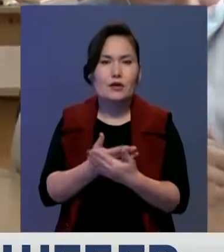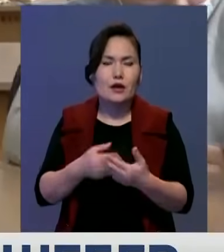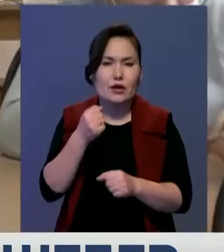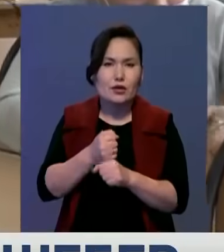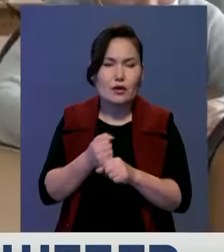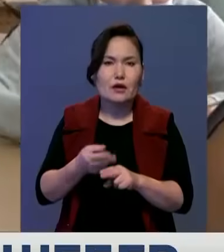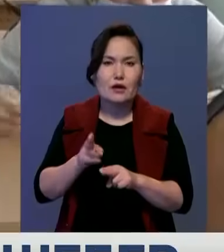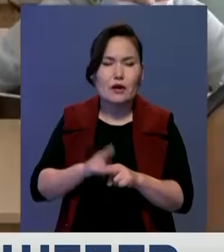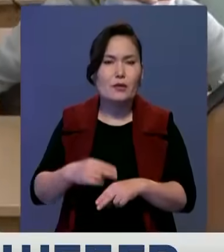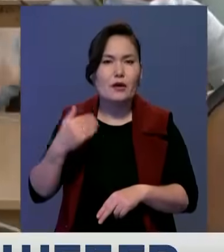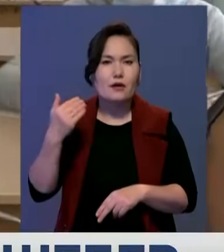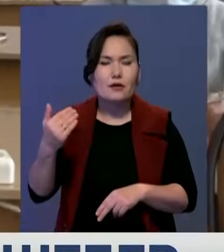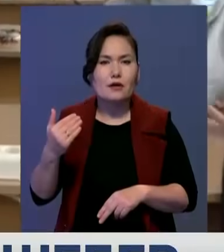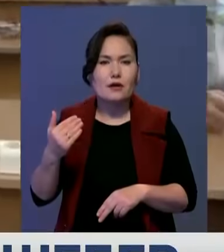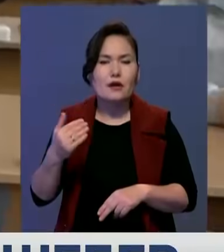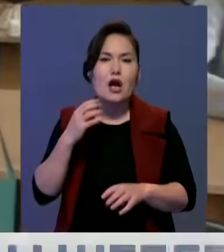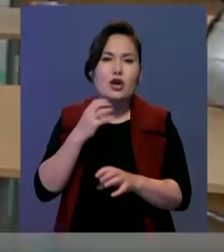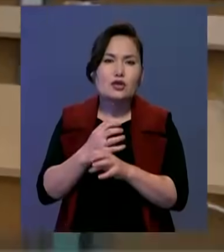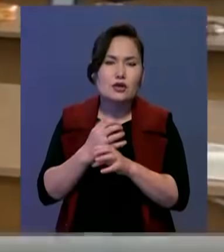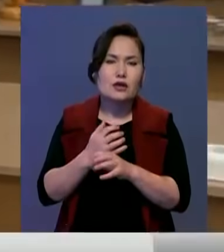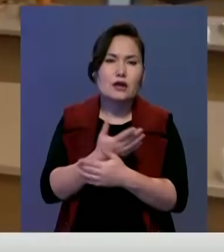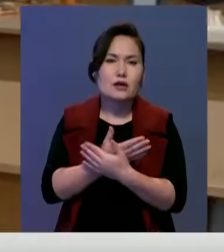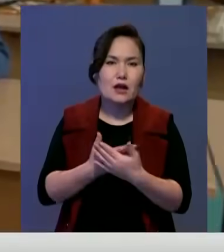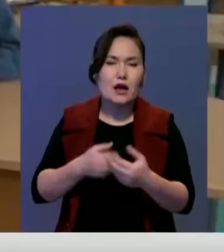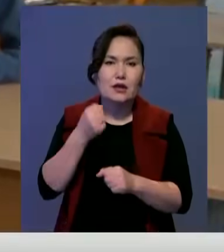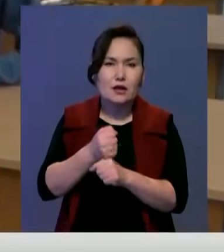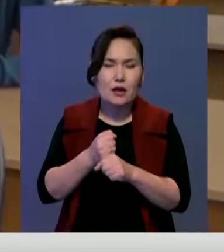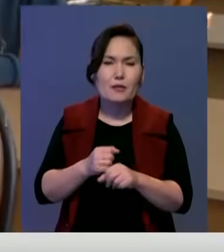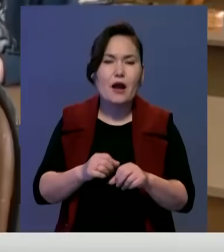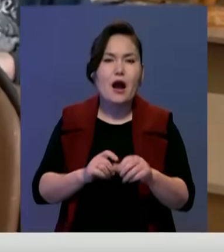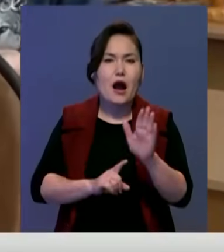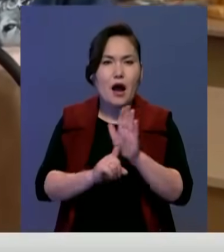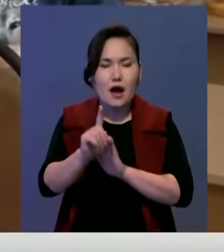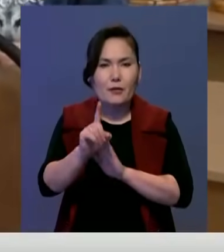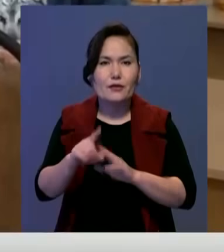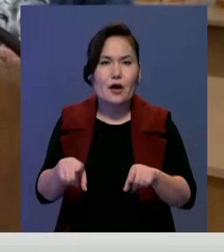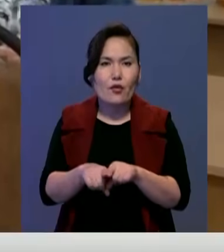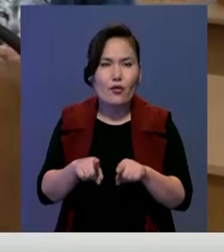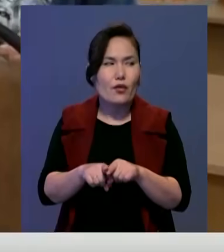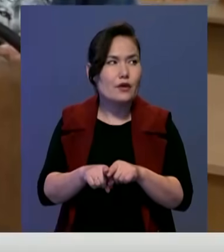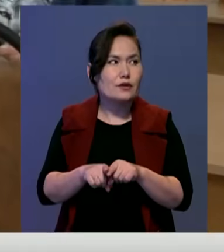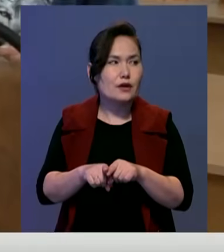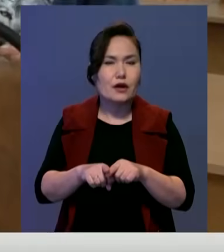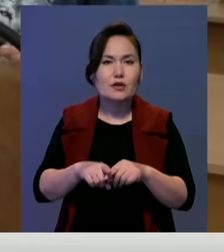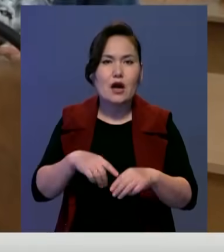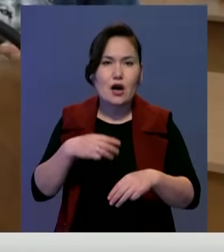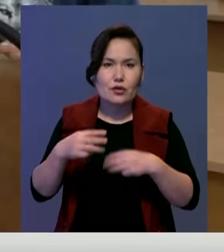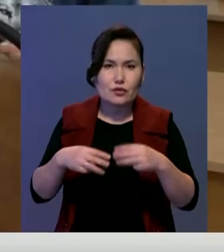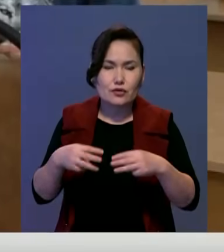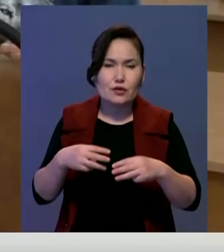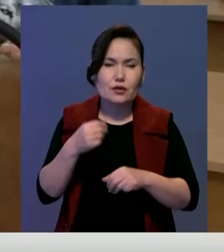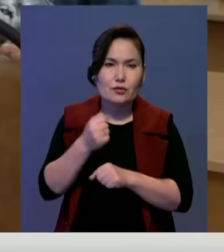үлгерген. Олардың айтуынша сүйектен кез келген затты жасау үшін алдымен оны осылайша жонып,